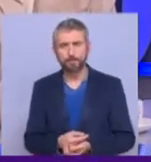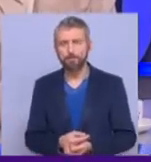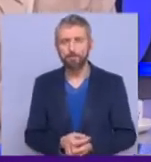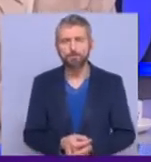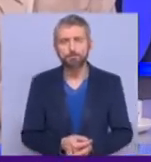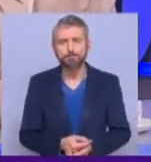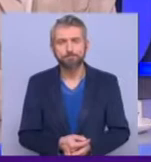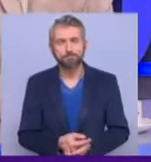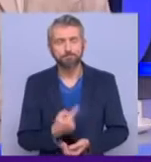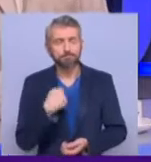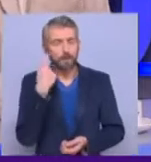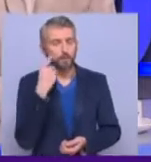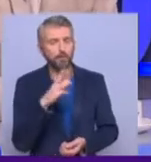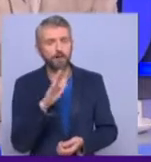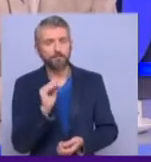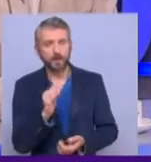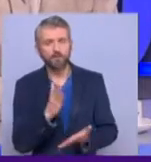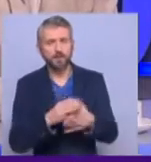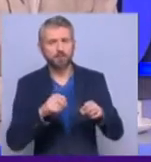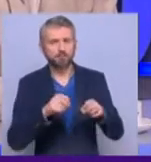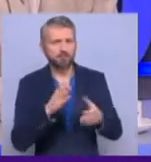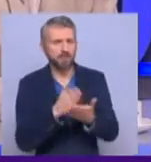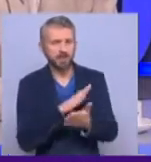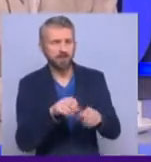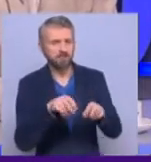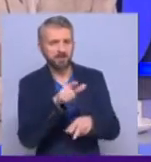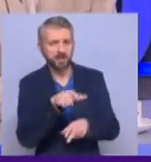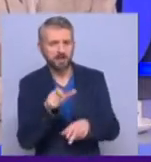Я думаю, що МВФ не є спеціалістами там,